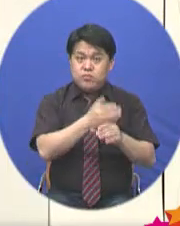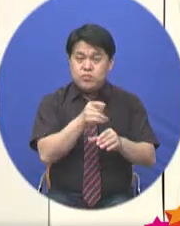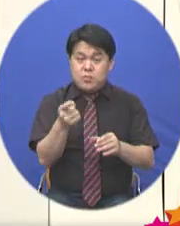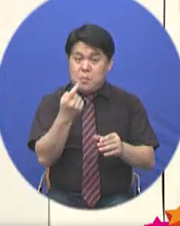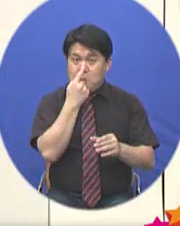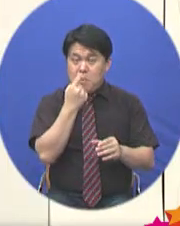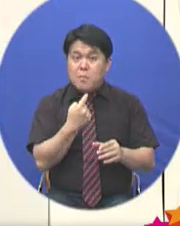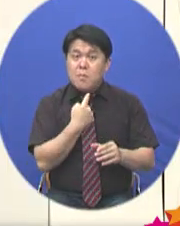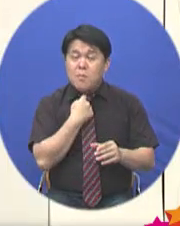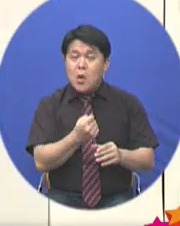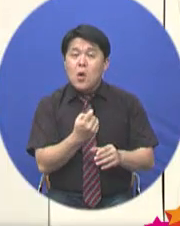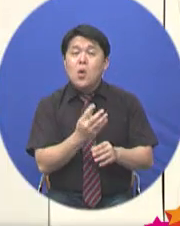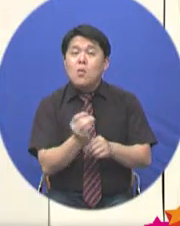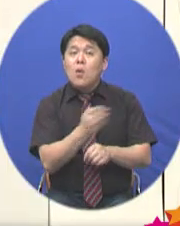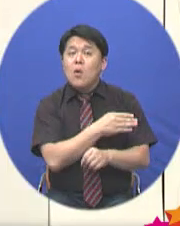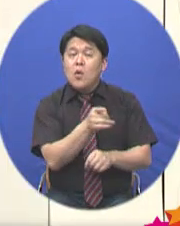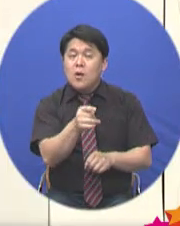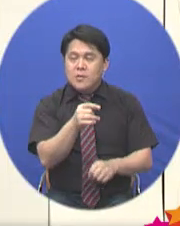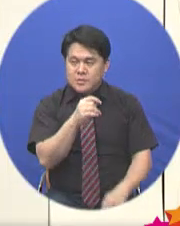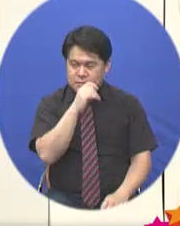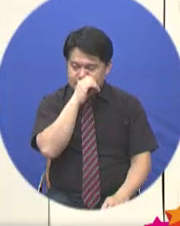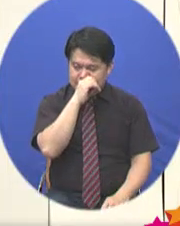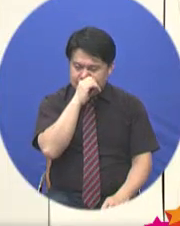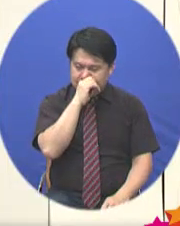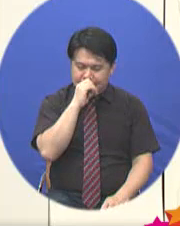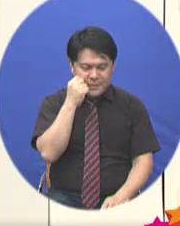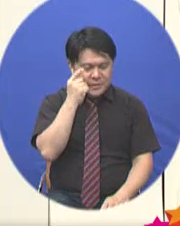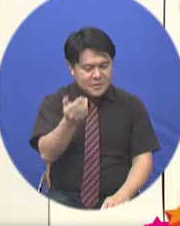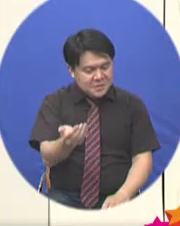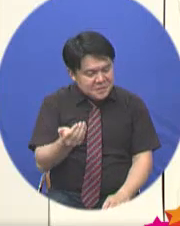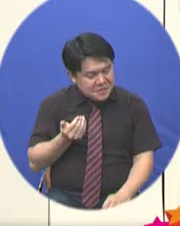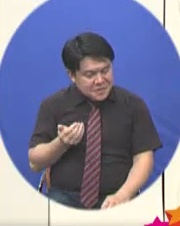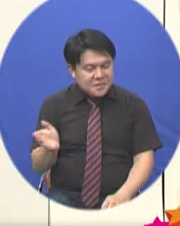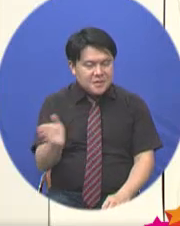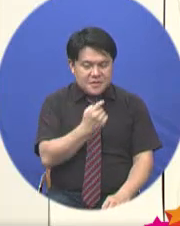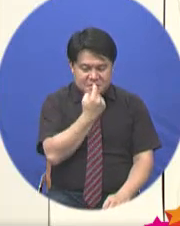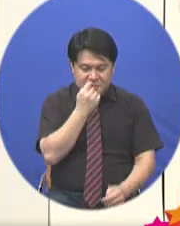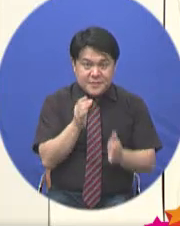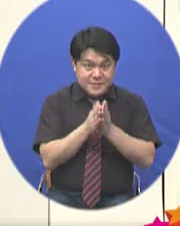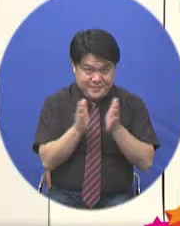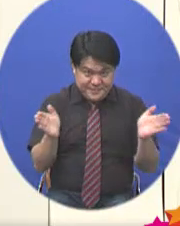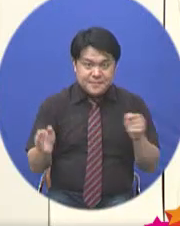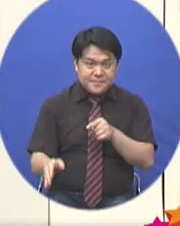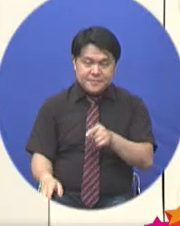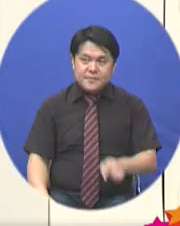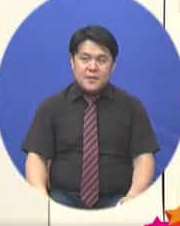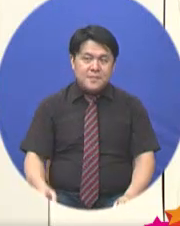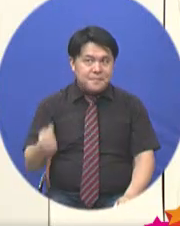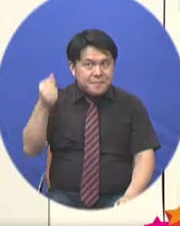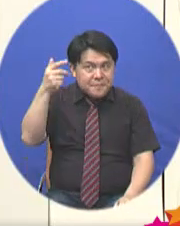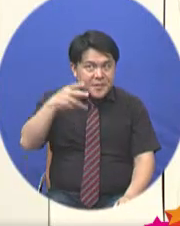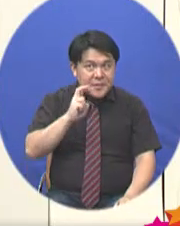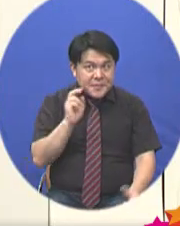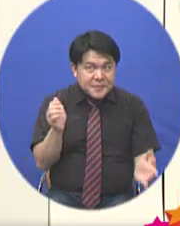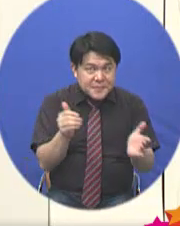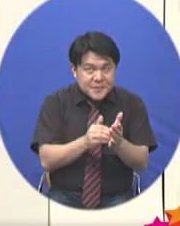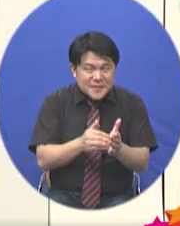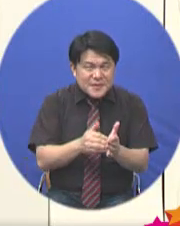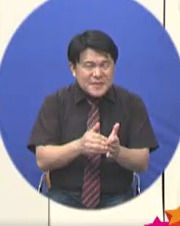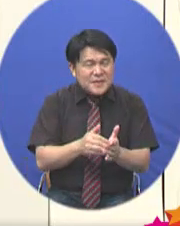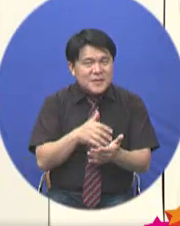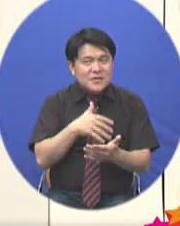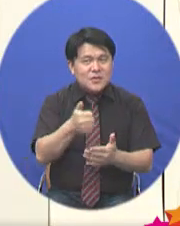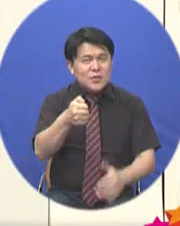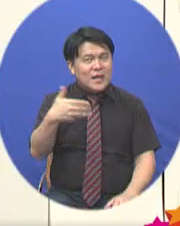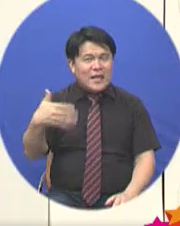달래강 배우신 지 얼마나 되셨어요? 지금 한 달 전 정도부터 배웠는데. 예. 그 몇 번 불러보고 저 한 50번도 못